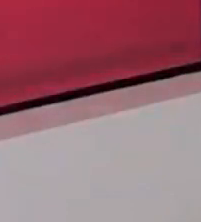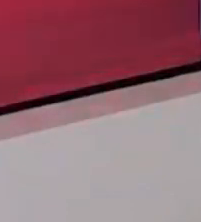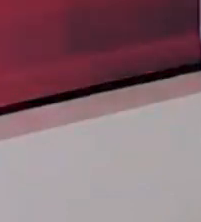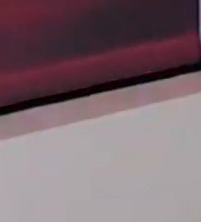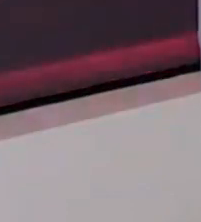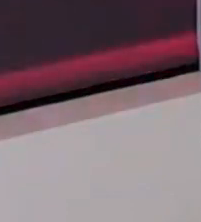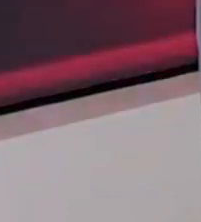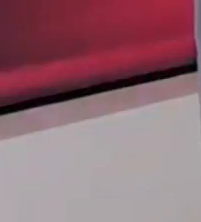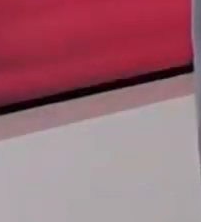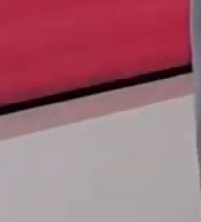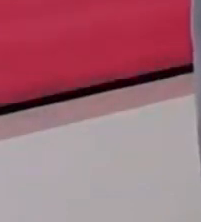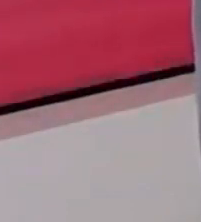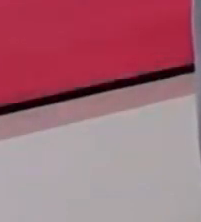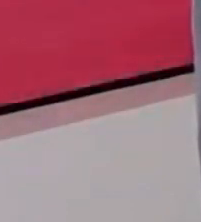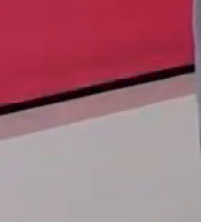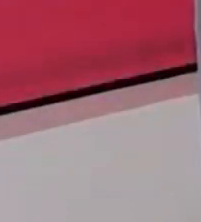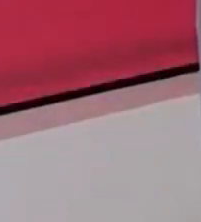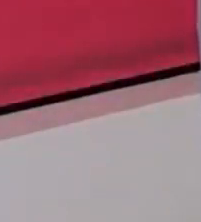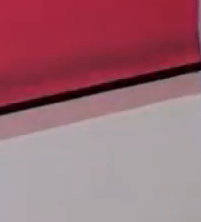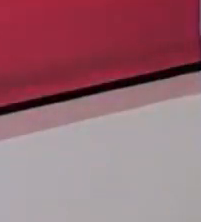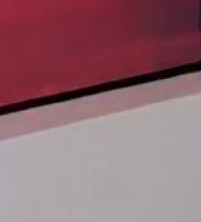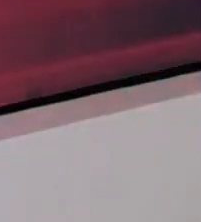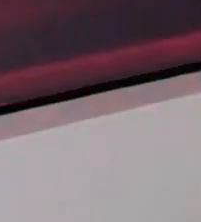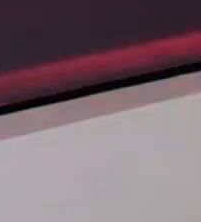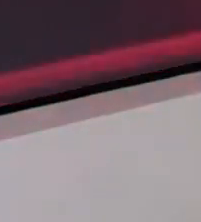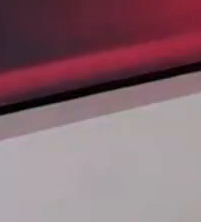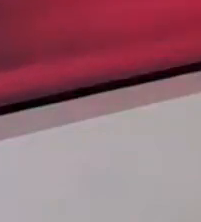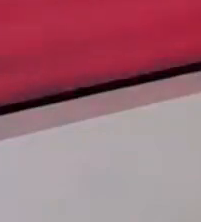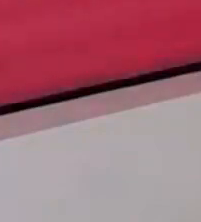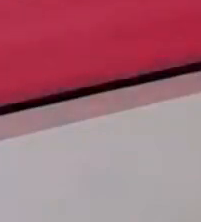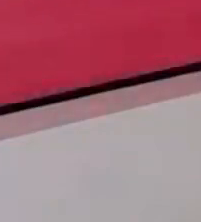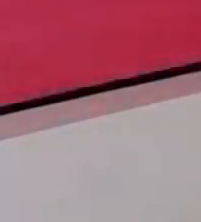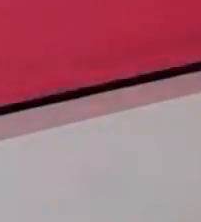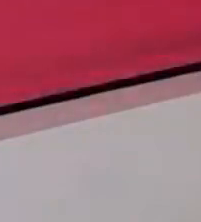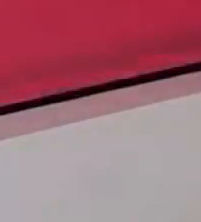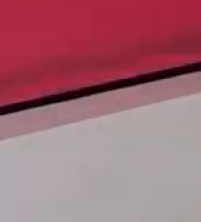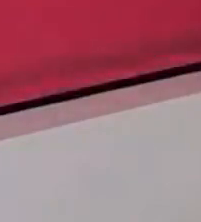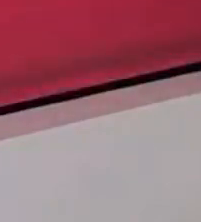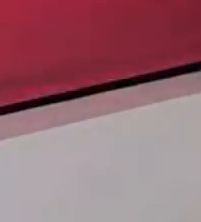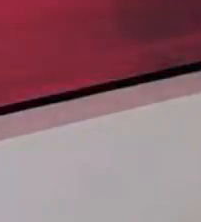sa GMA Pinoy TV at sa www.gmanews.tv.